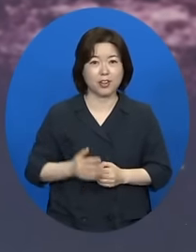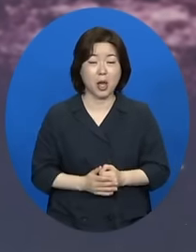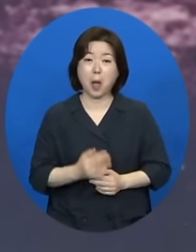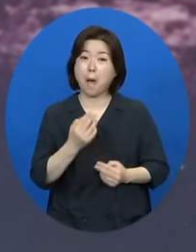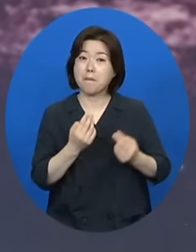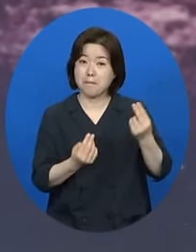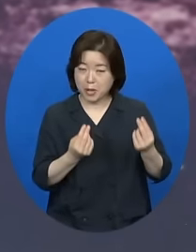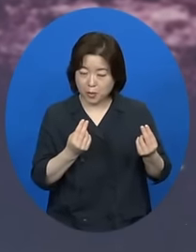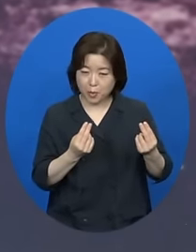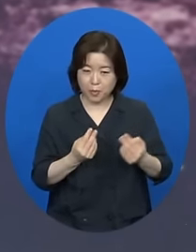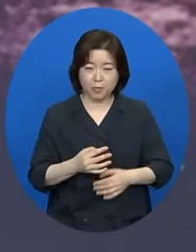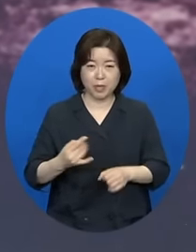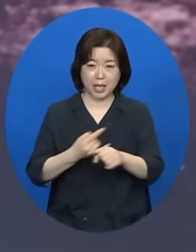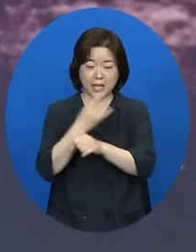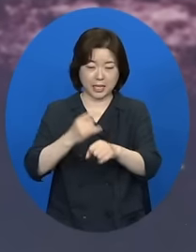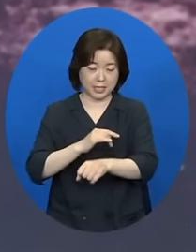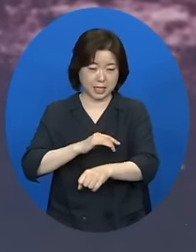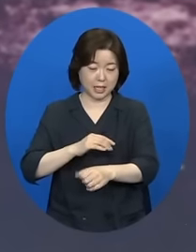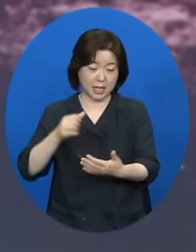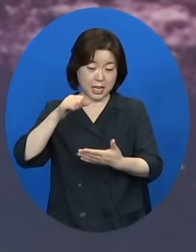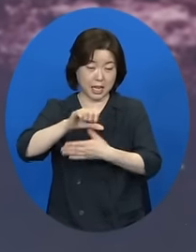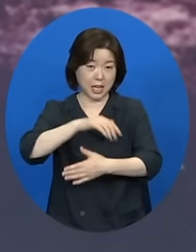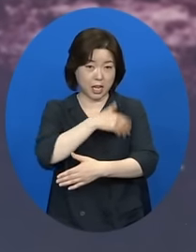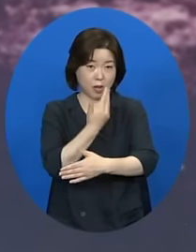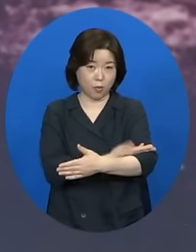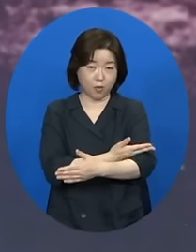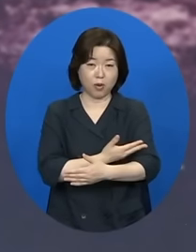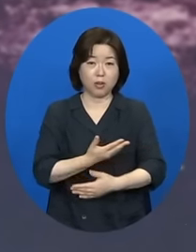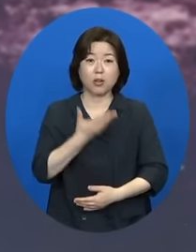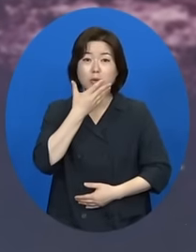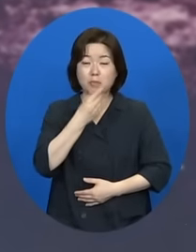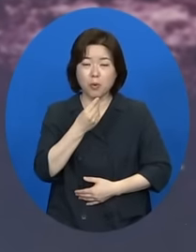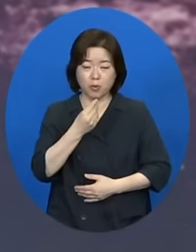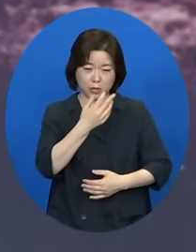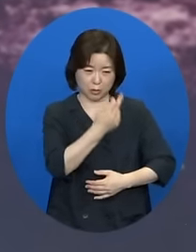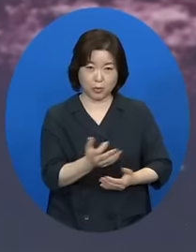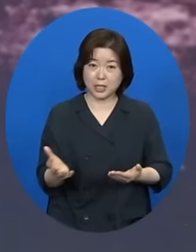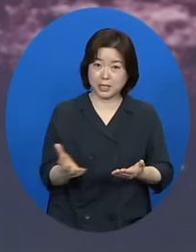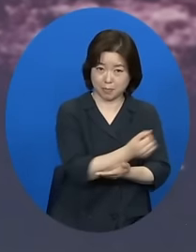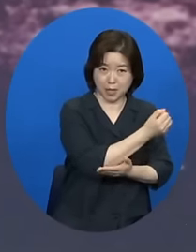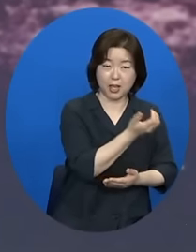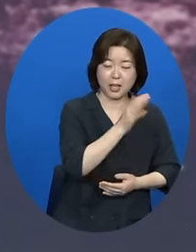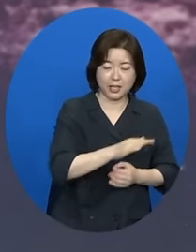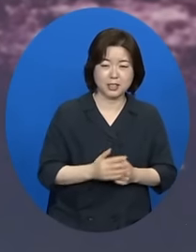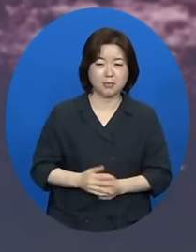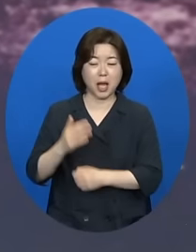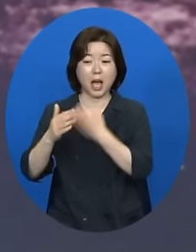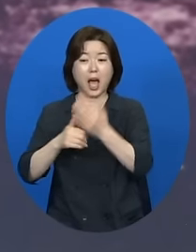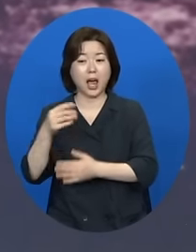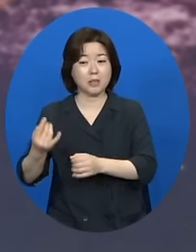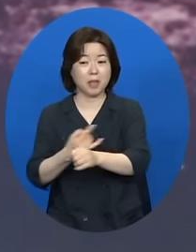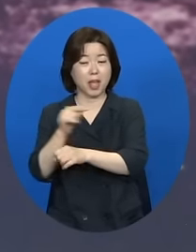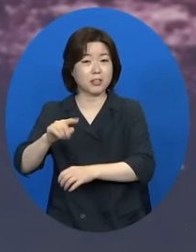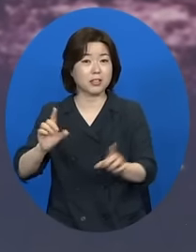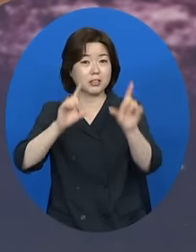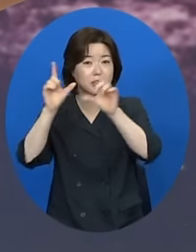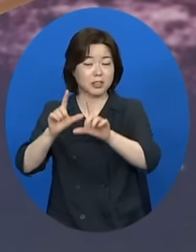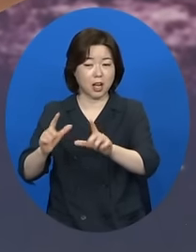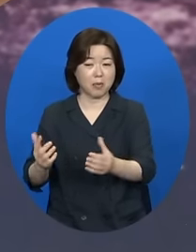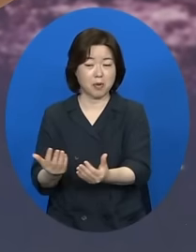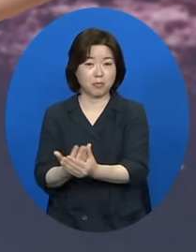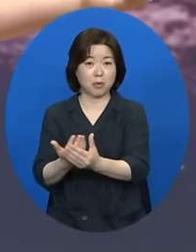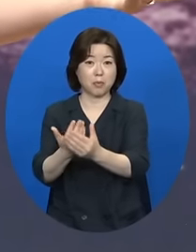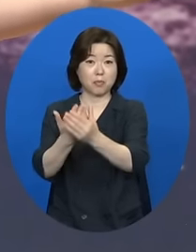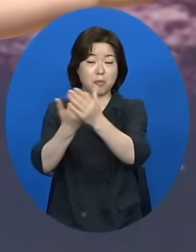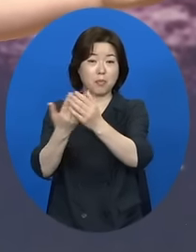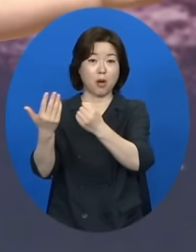비록 에서가 장자권을 빼앗기고 축복을 동생에게 빼앗겼지만 하나님은 그의 삶에도 번성케 하는